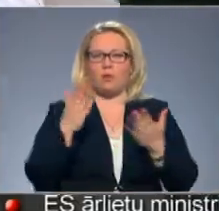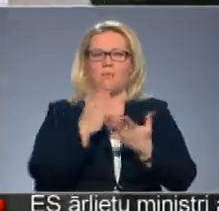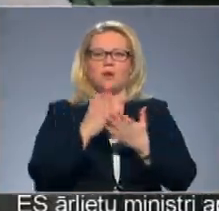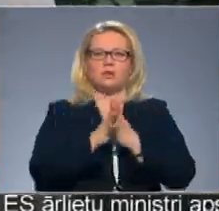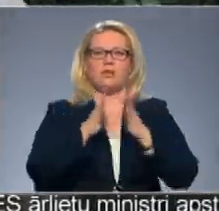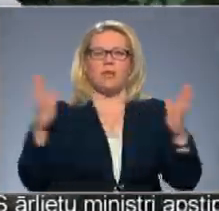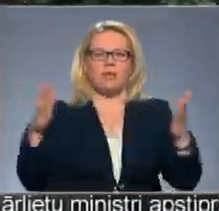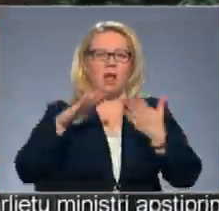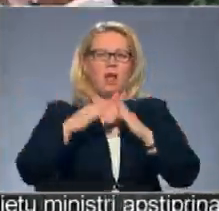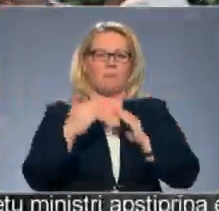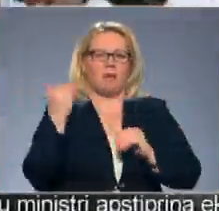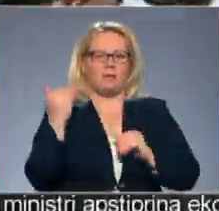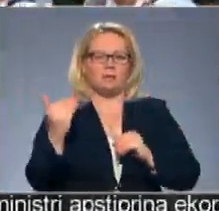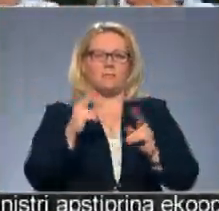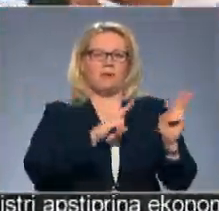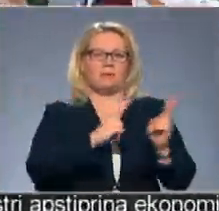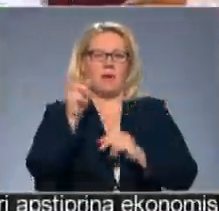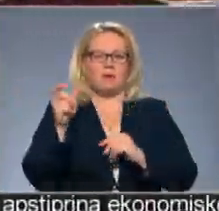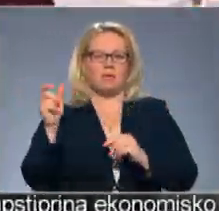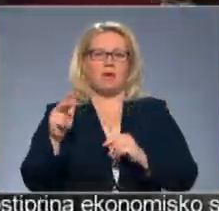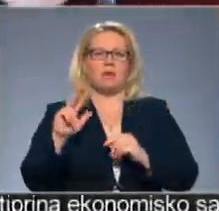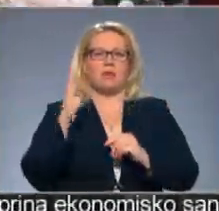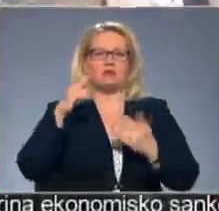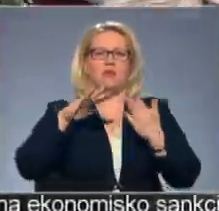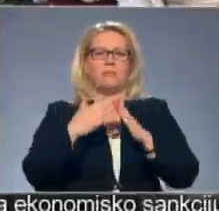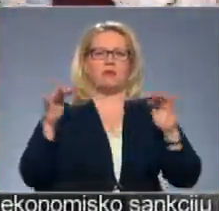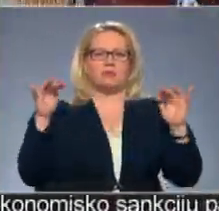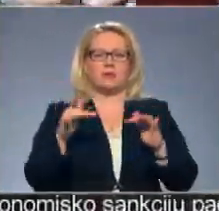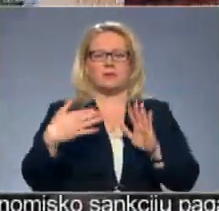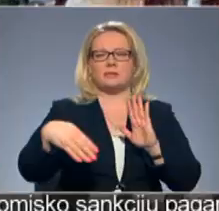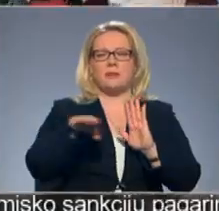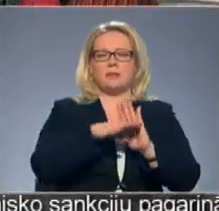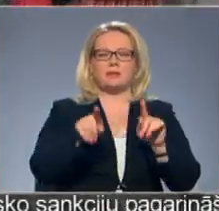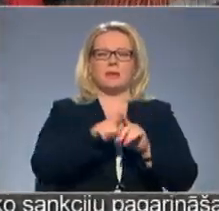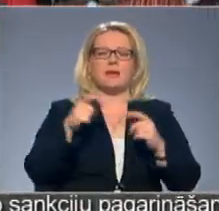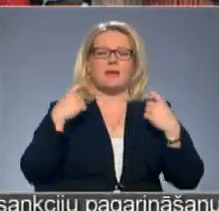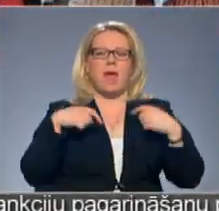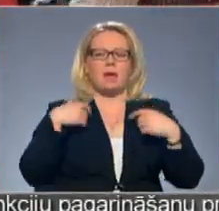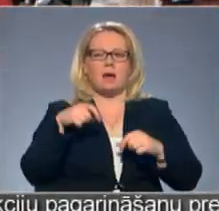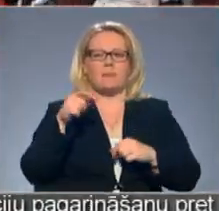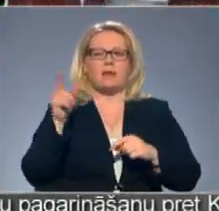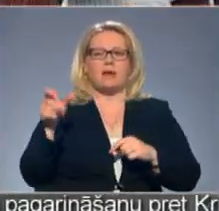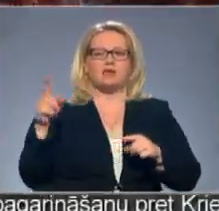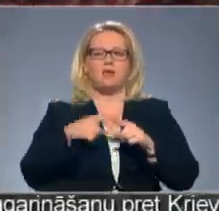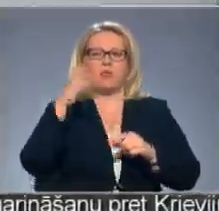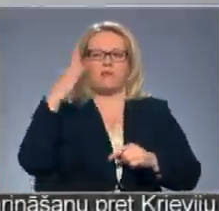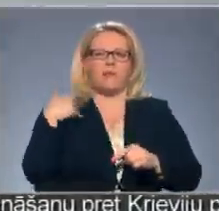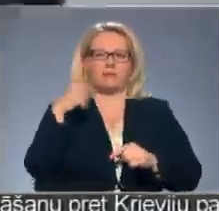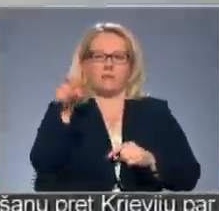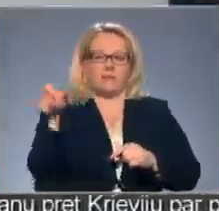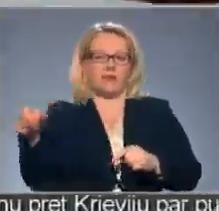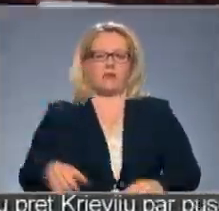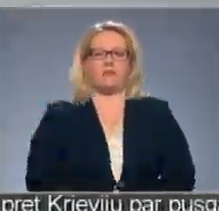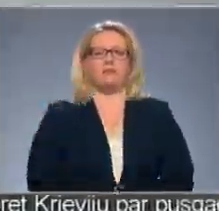vislielākā pils. Bet dejotāji cer, ka 3. Piļu sadancī piedalīsies arī jēkabpilieši un ventspilnieki.